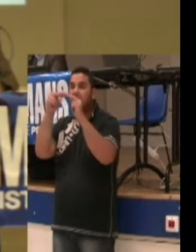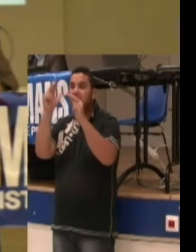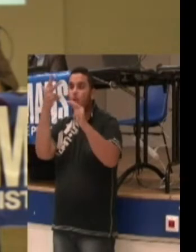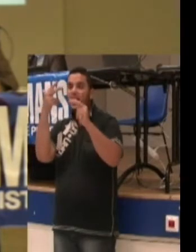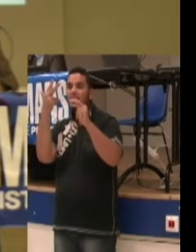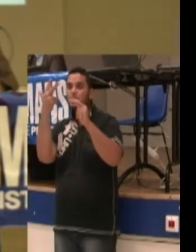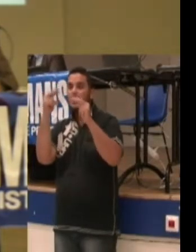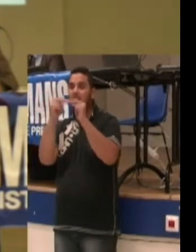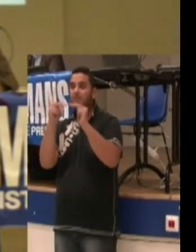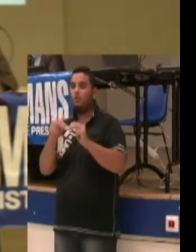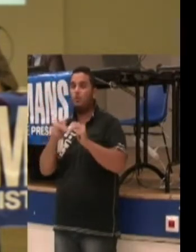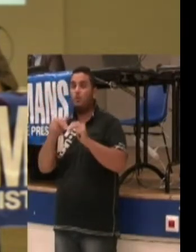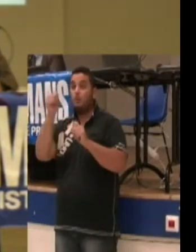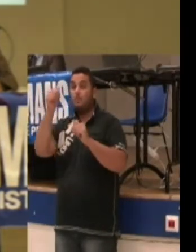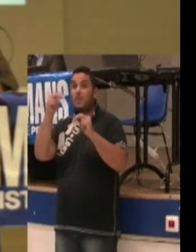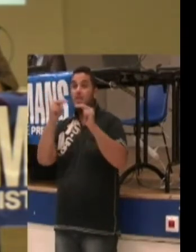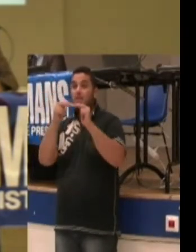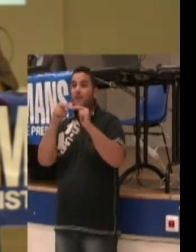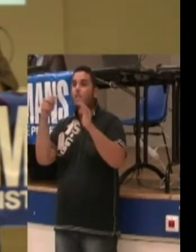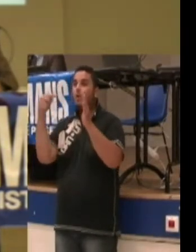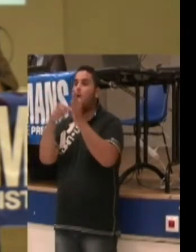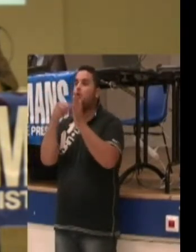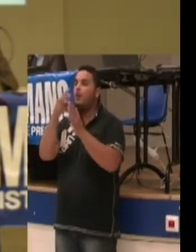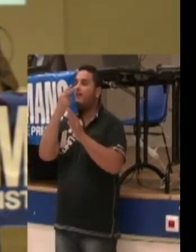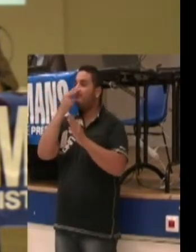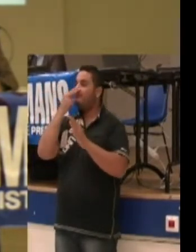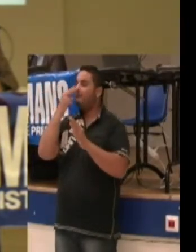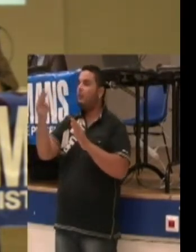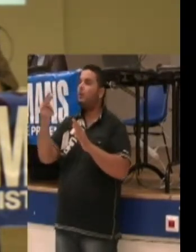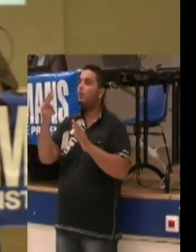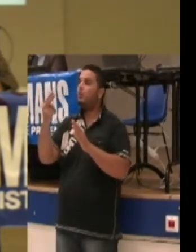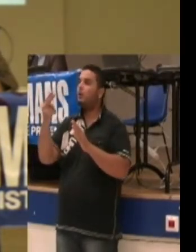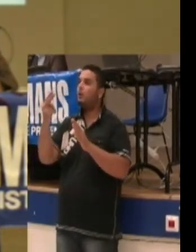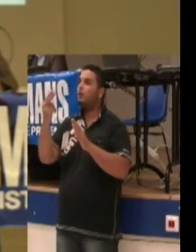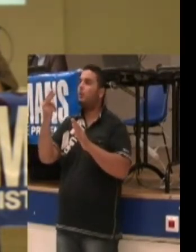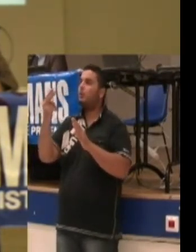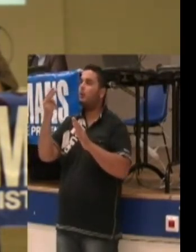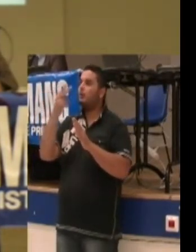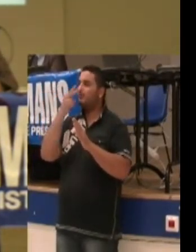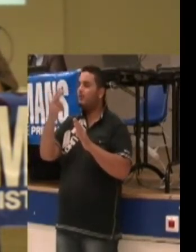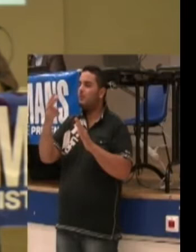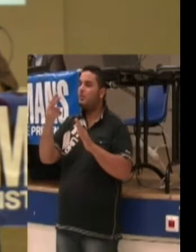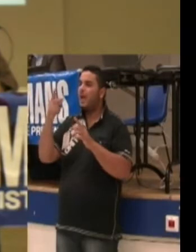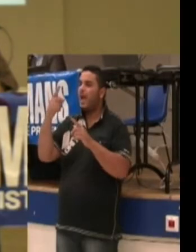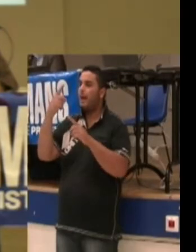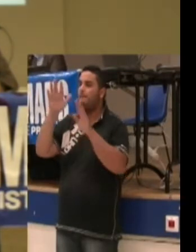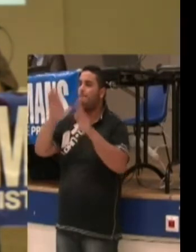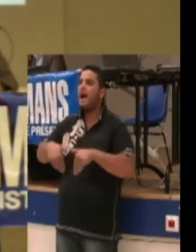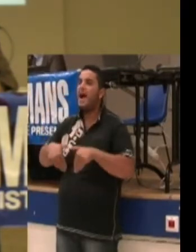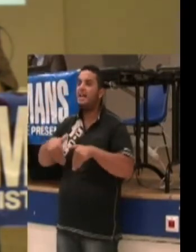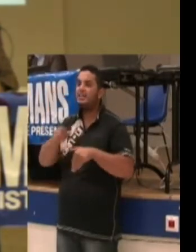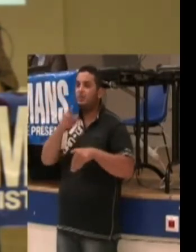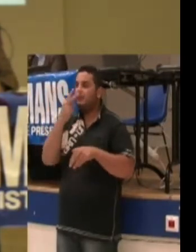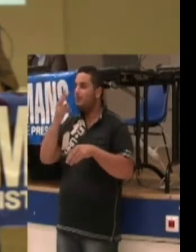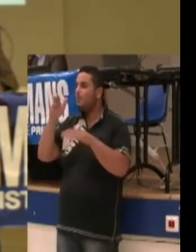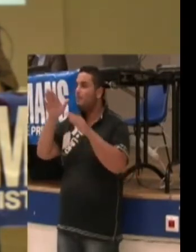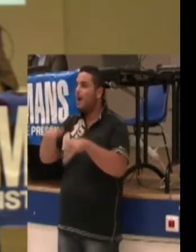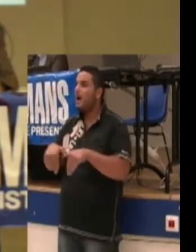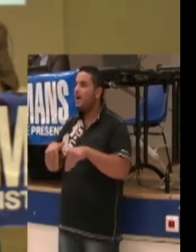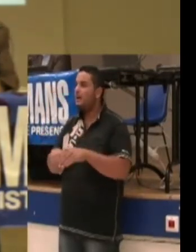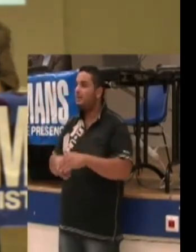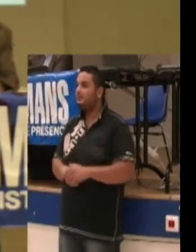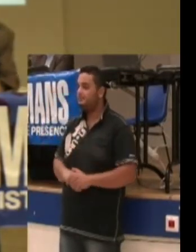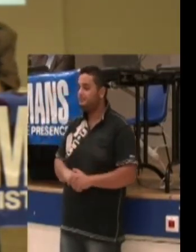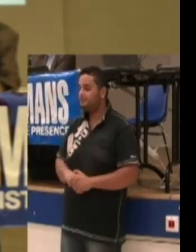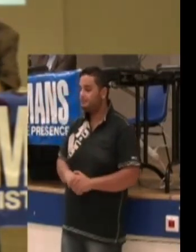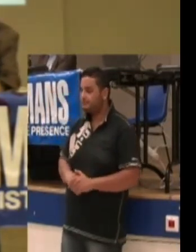que quand tu vois le munkar, voyez le munkar, huwa ma ankara unnat. Al-Munkar, c'est le mal. Et le mal, en arabe, on dit munkar